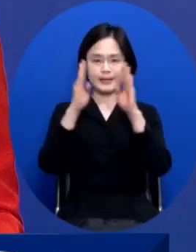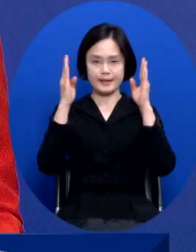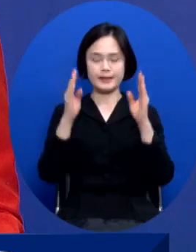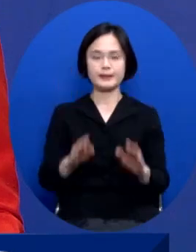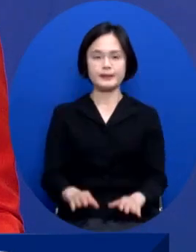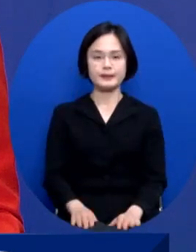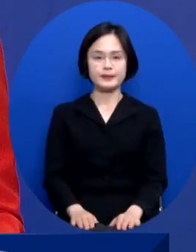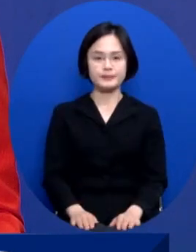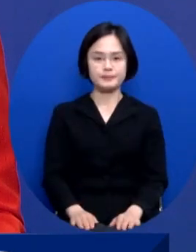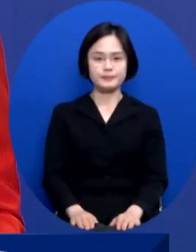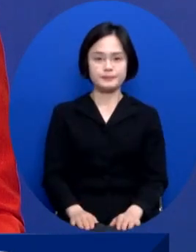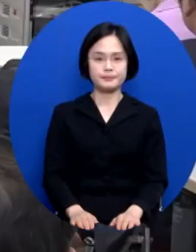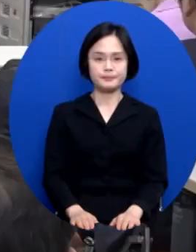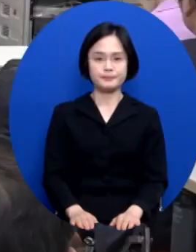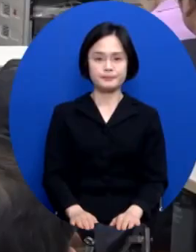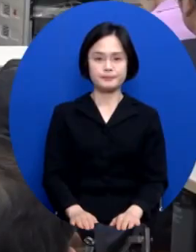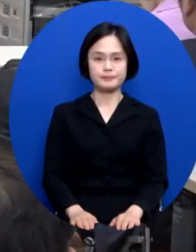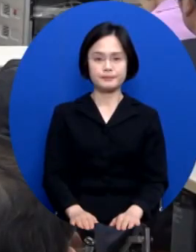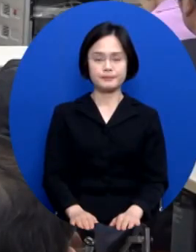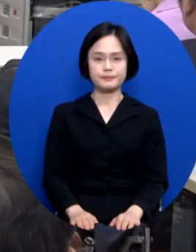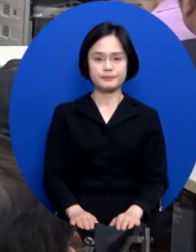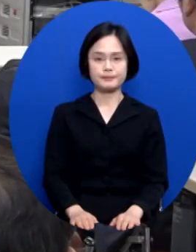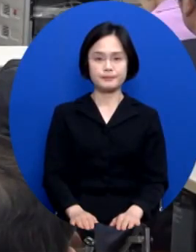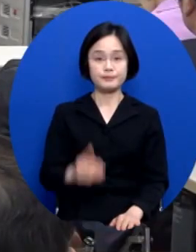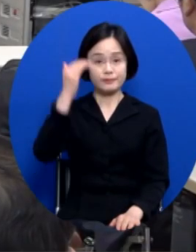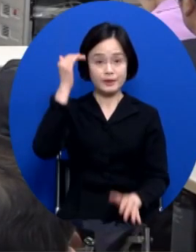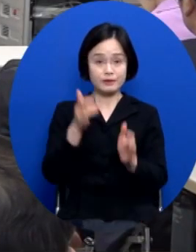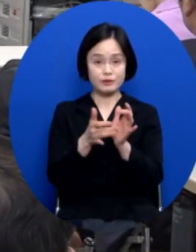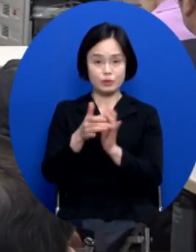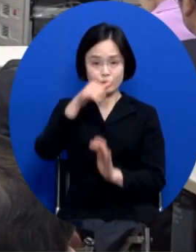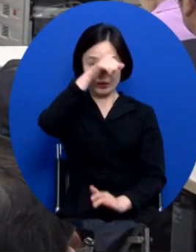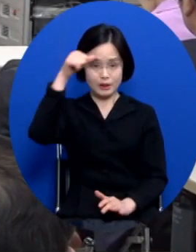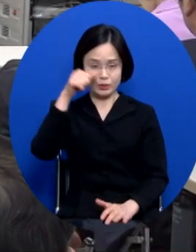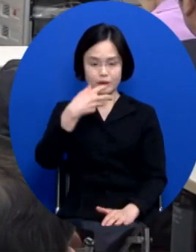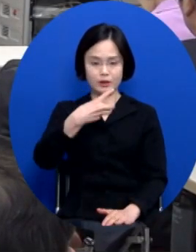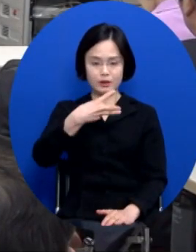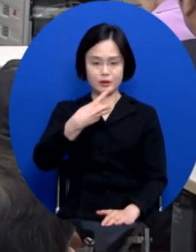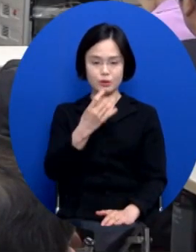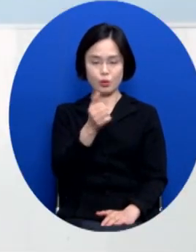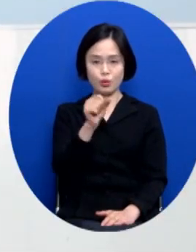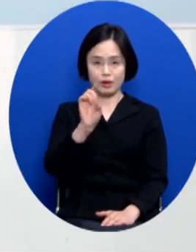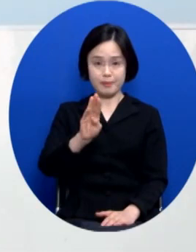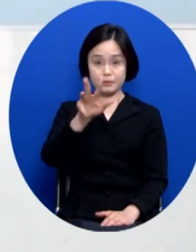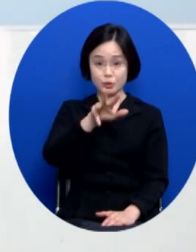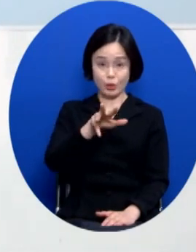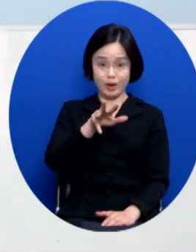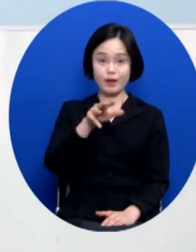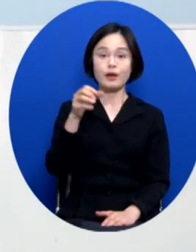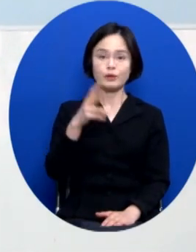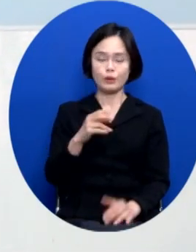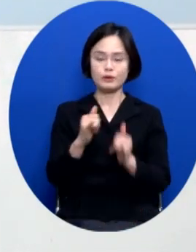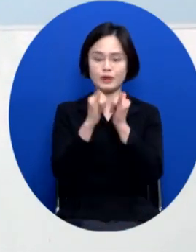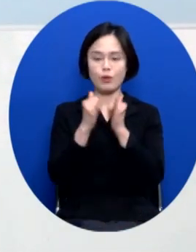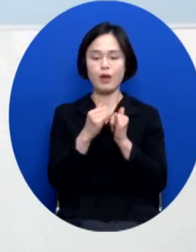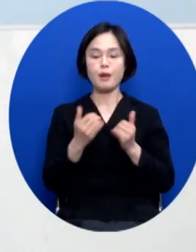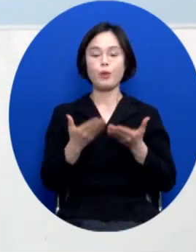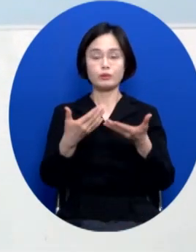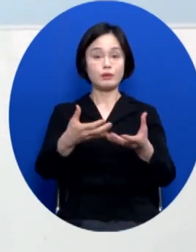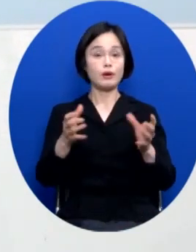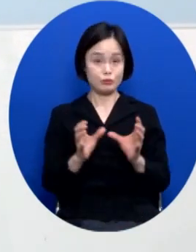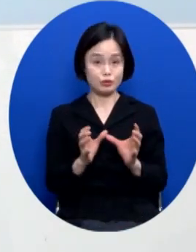이현지 기자입니다 대한예수교장로회 통합총회 사회봉사부 사회복지 위원회가